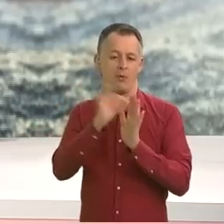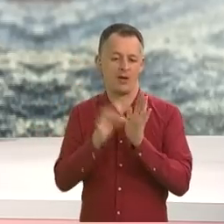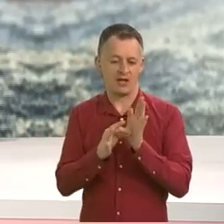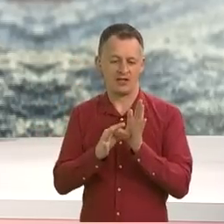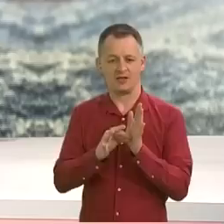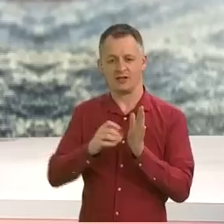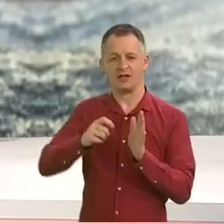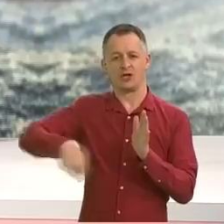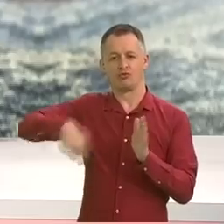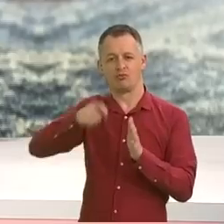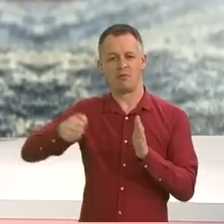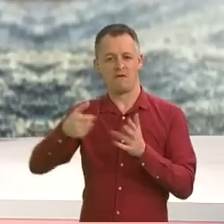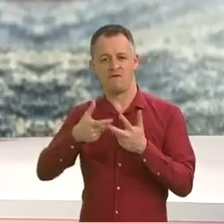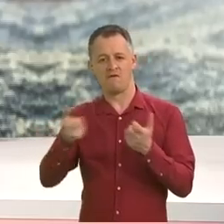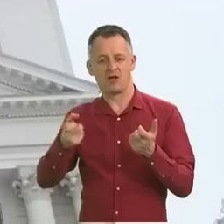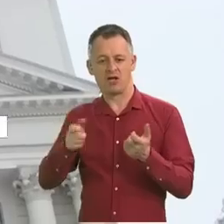drum până la preot.